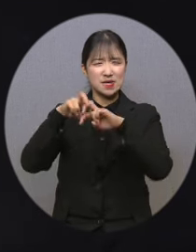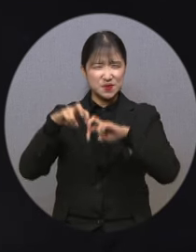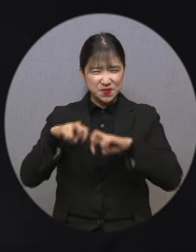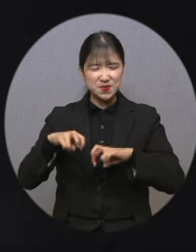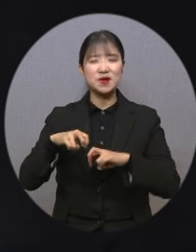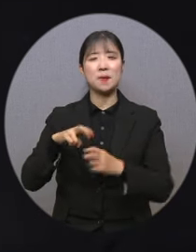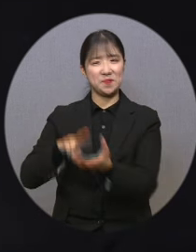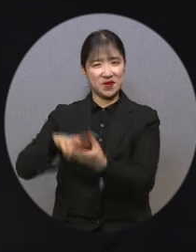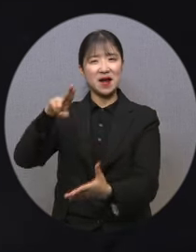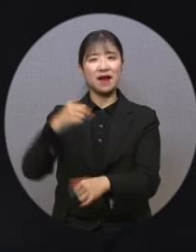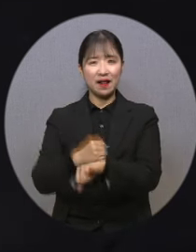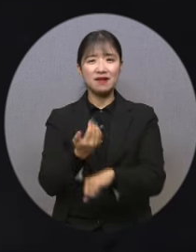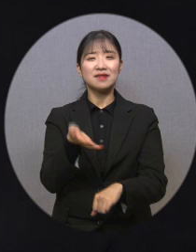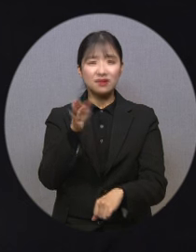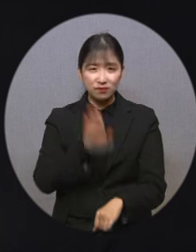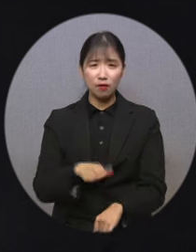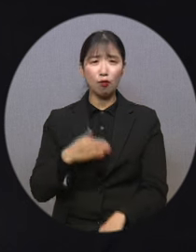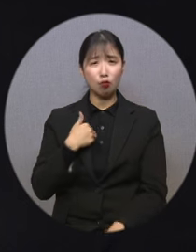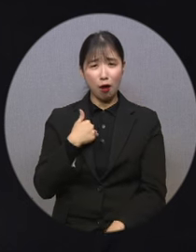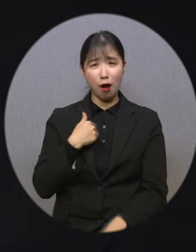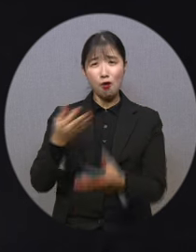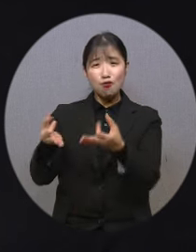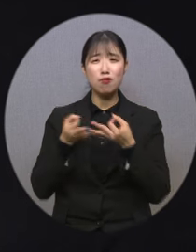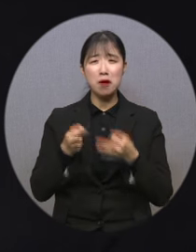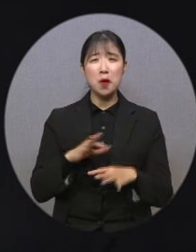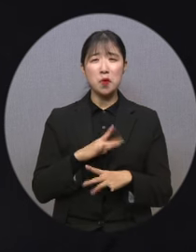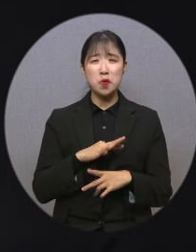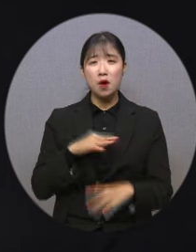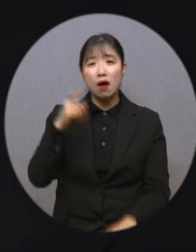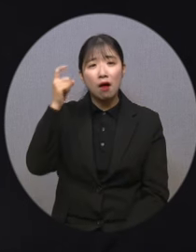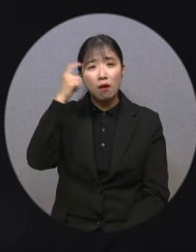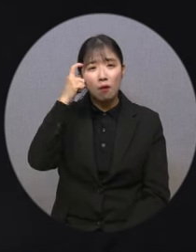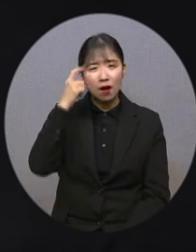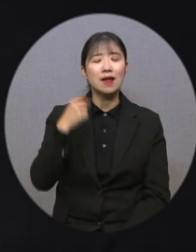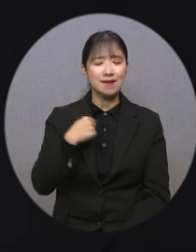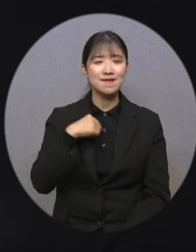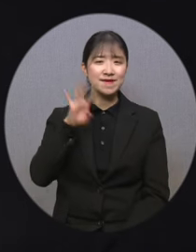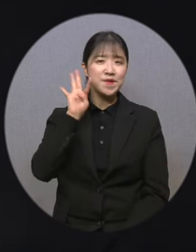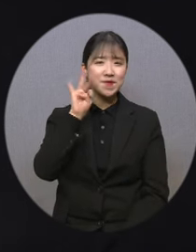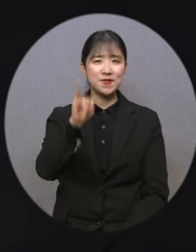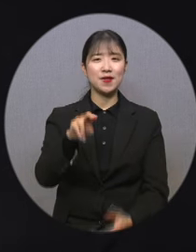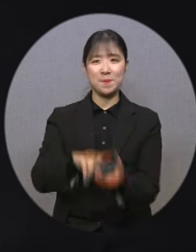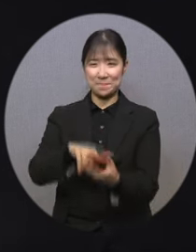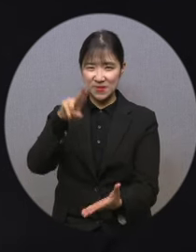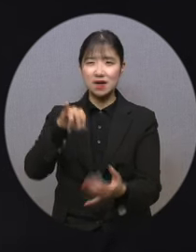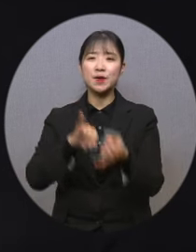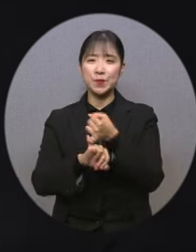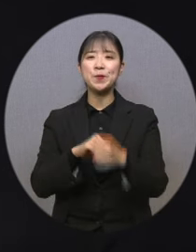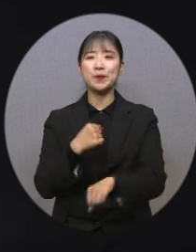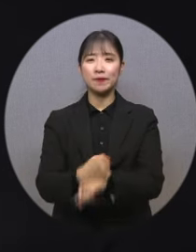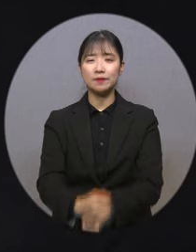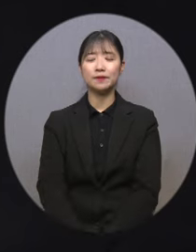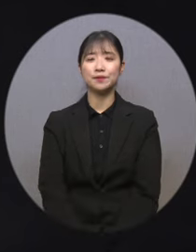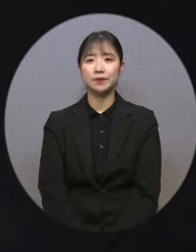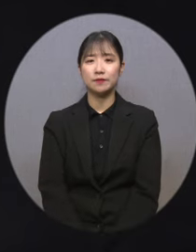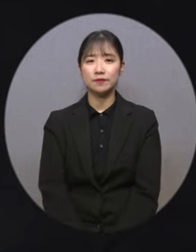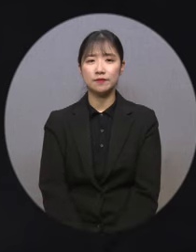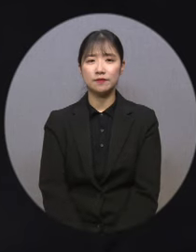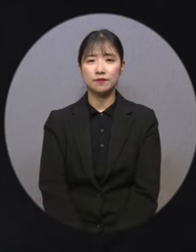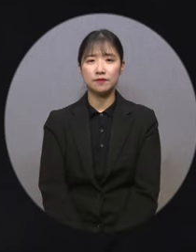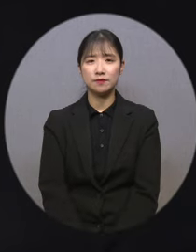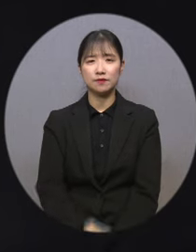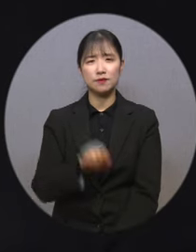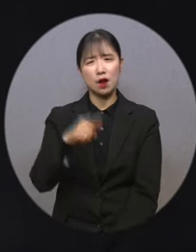내는 g 아 그것은 언젠가 제가 밝혀낼 겁니다 으 하여튼 이런